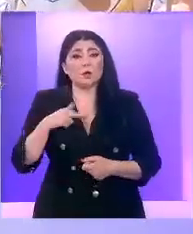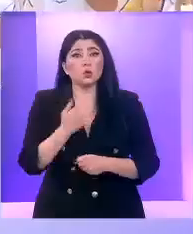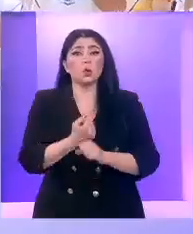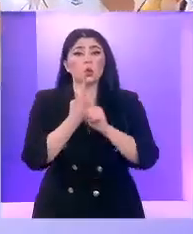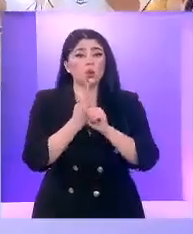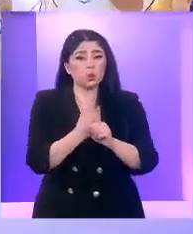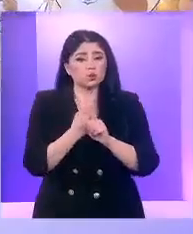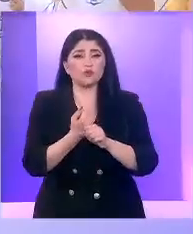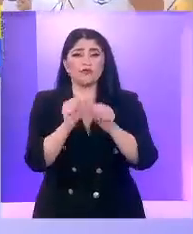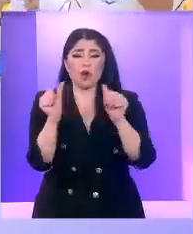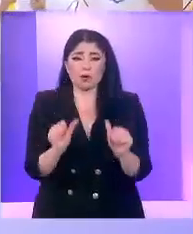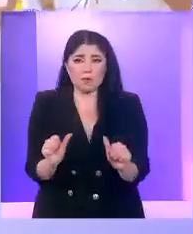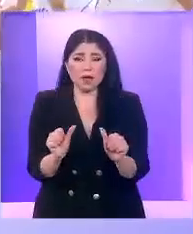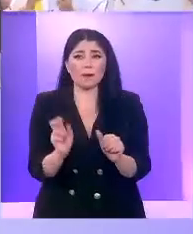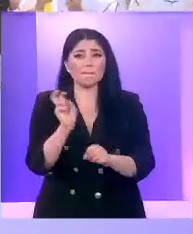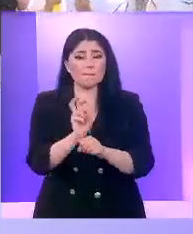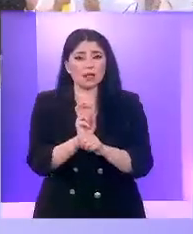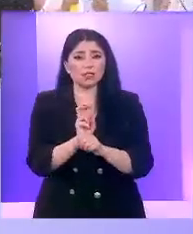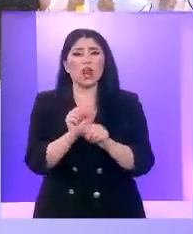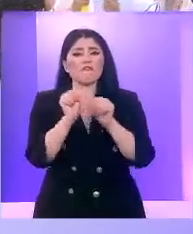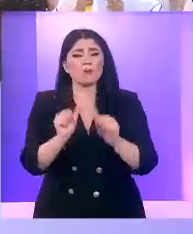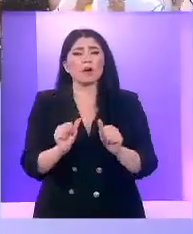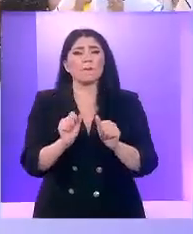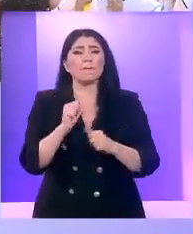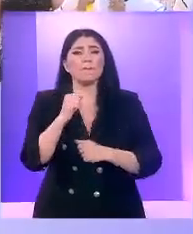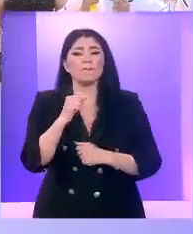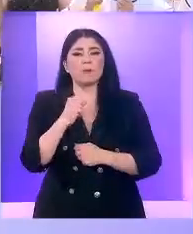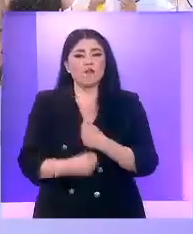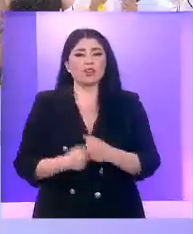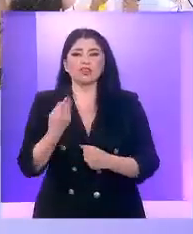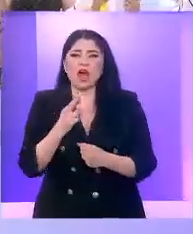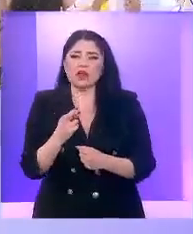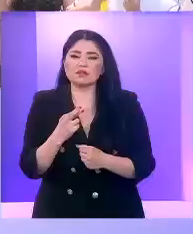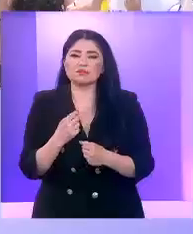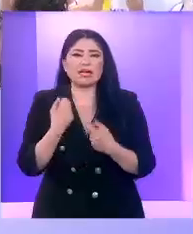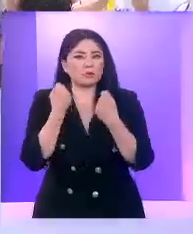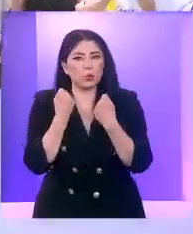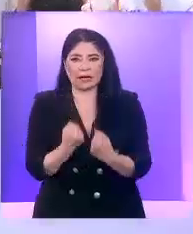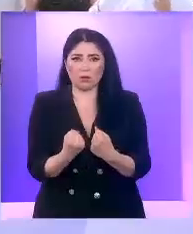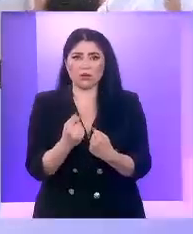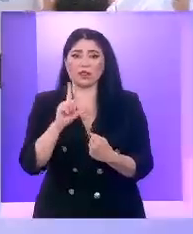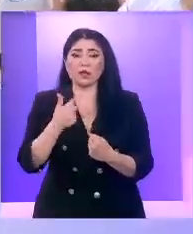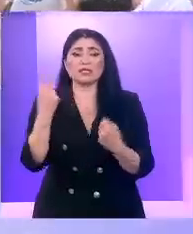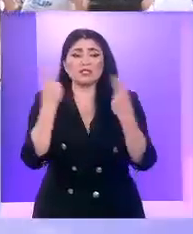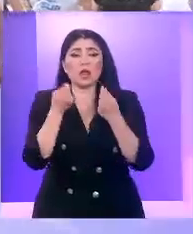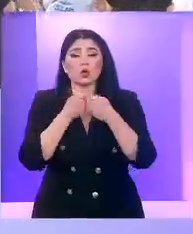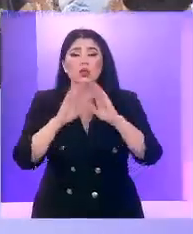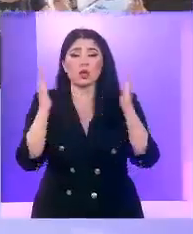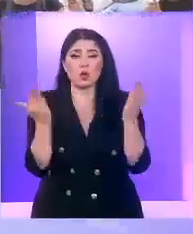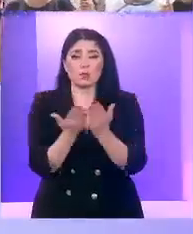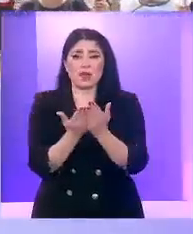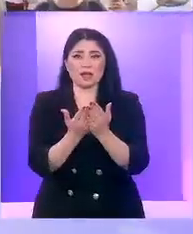duc și mi-au cărți, da, mă duc, particip la formări profesionale, dar cu eforturi mari financiare. Asta trebuie să reține toată lumea, asta trebuie să